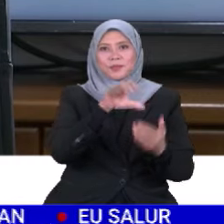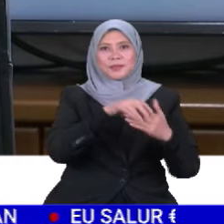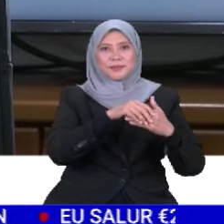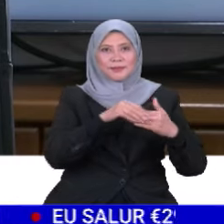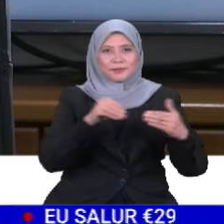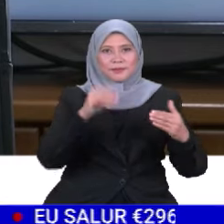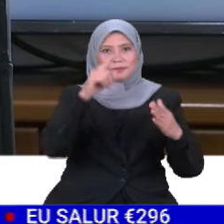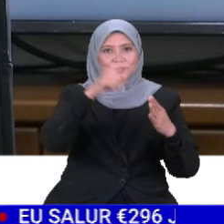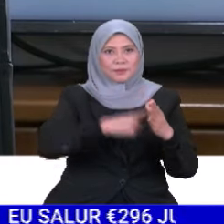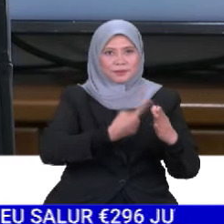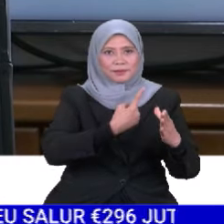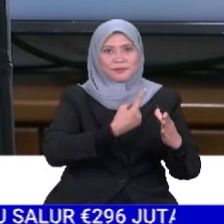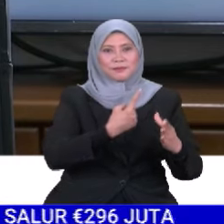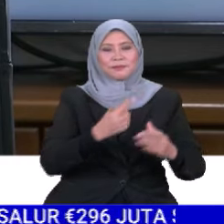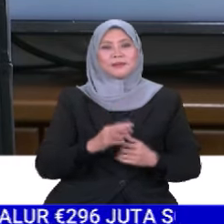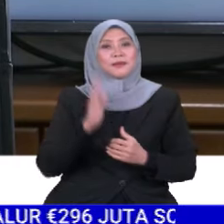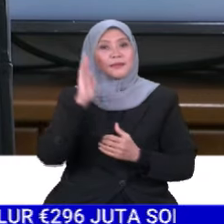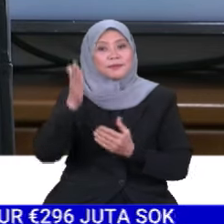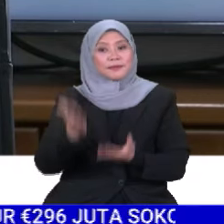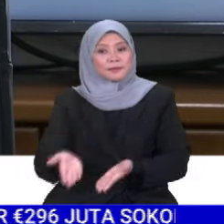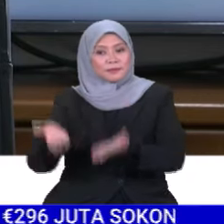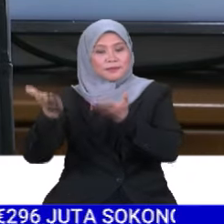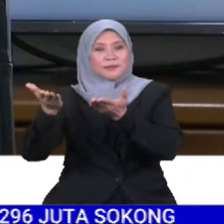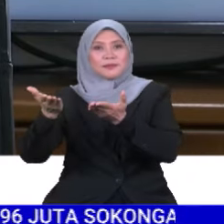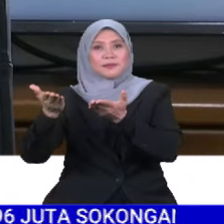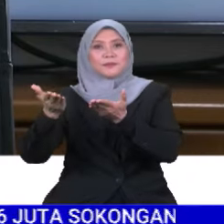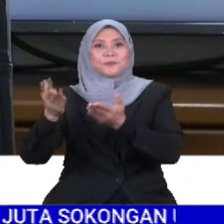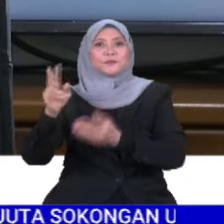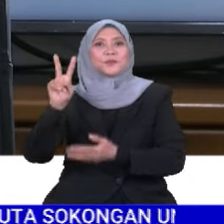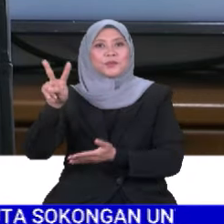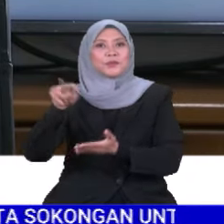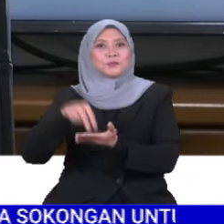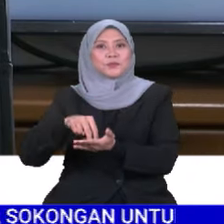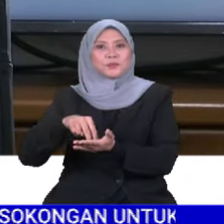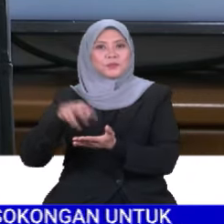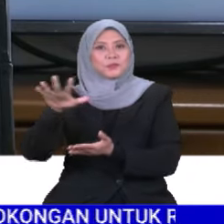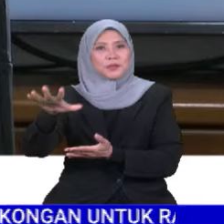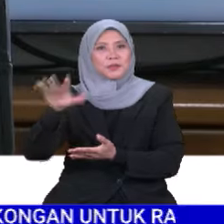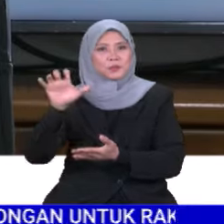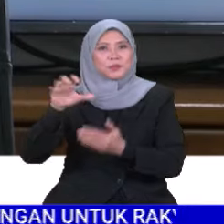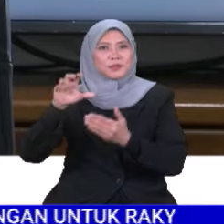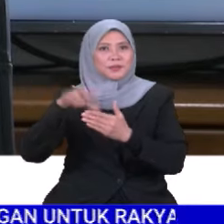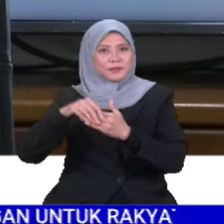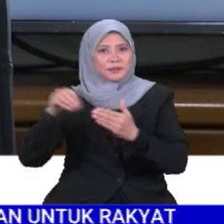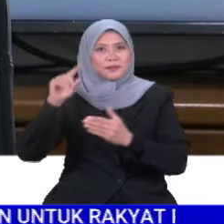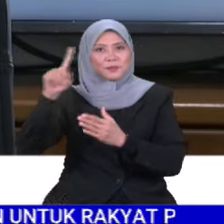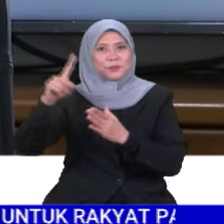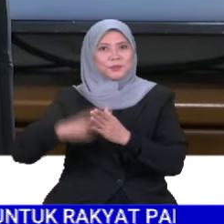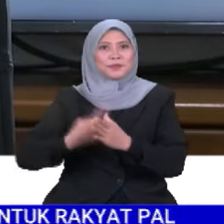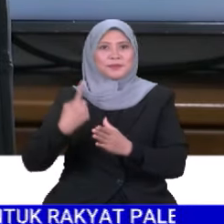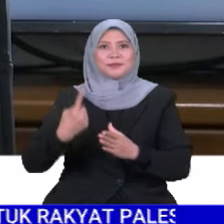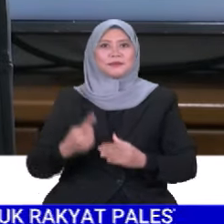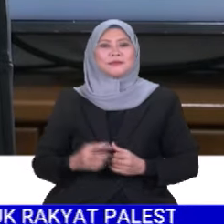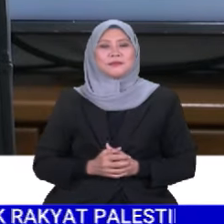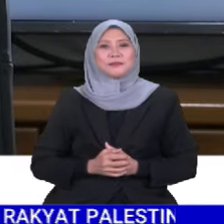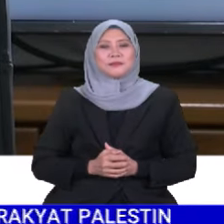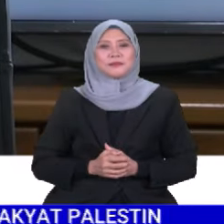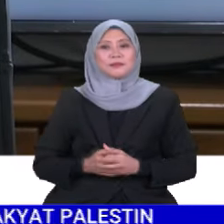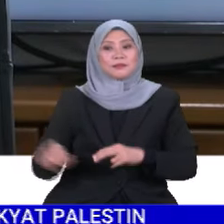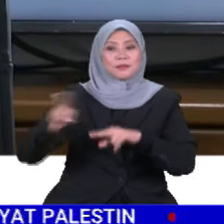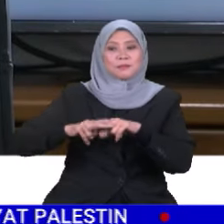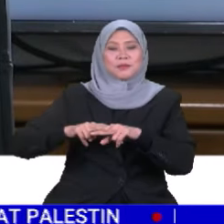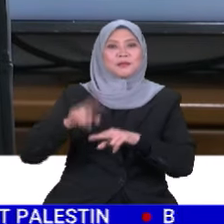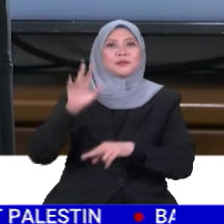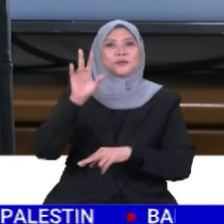RM1,800 sebulan akan dinaikkan kepada RM2,500 sebulan, ya, iaitu pertambahan